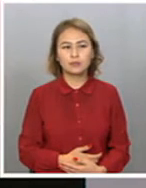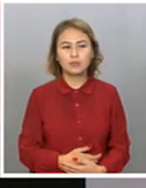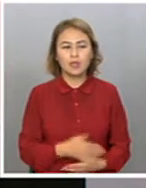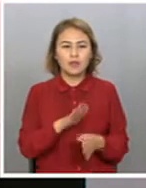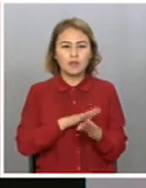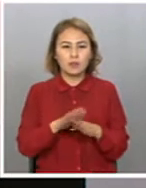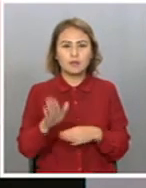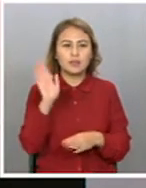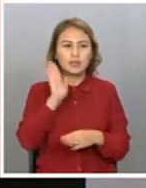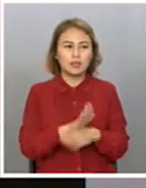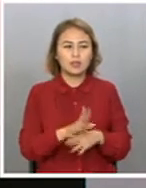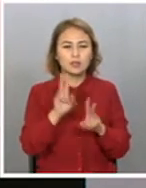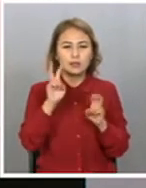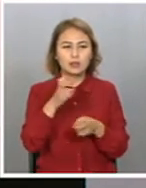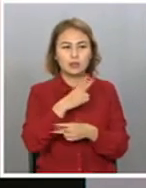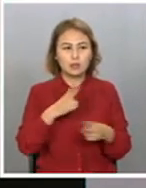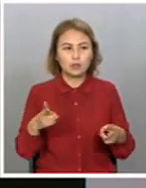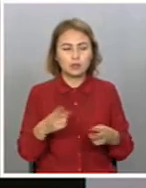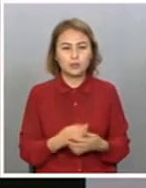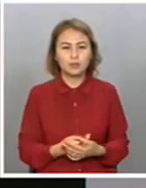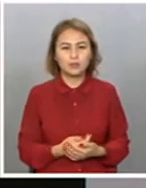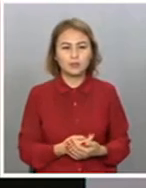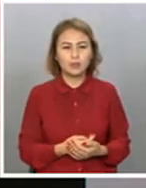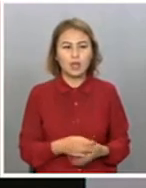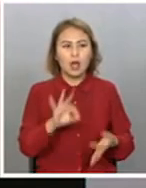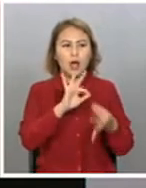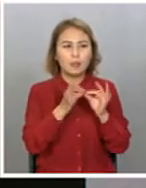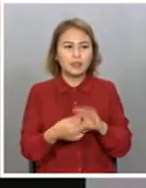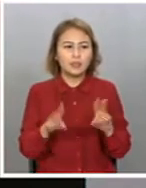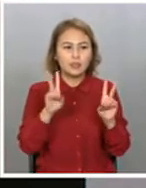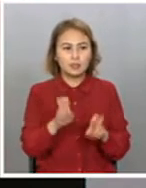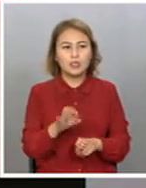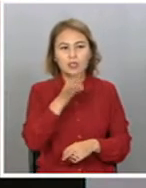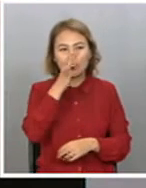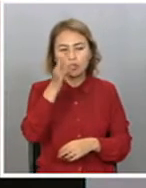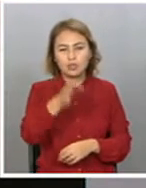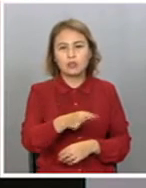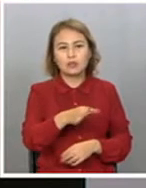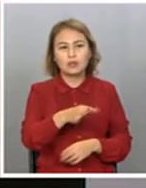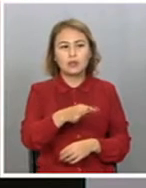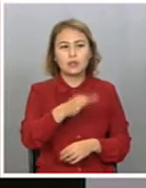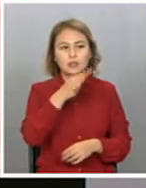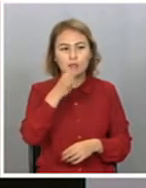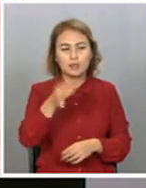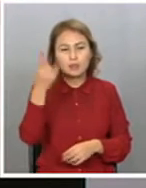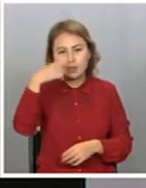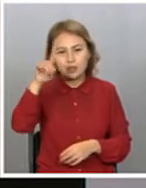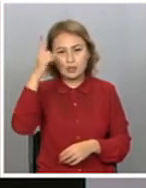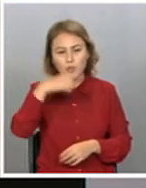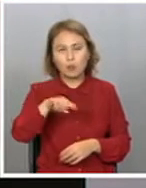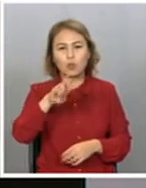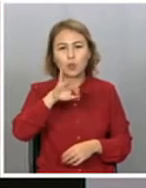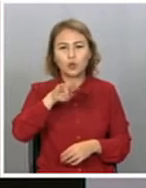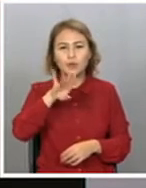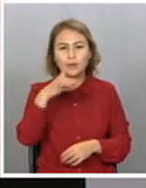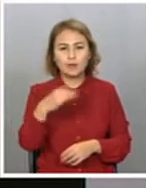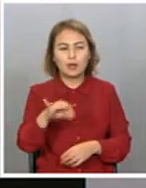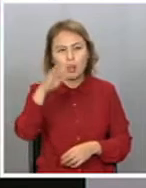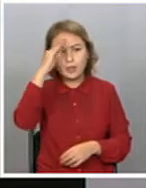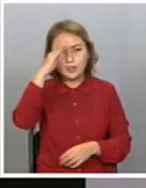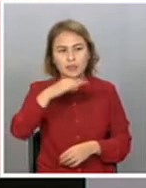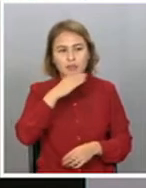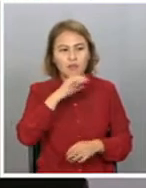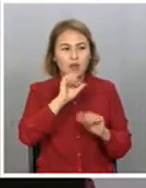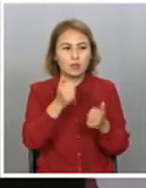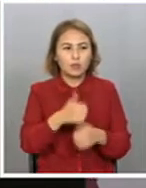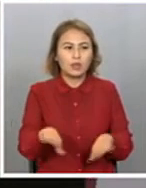Выполним задание к тексту. Определите, ребята, тему сказки «Мудрый отец».